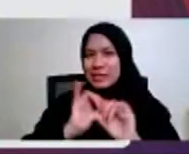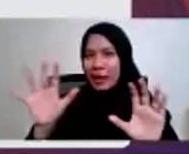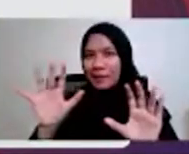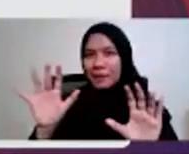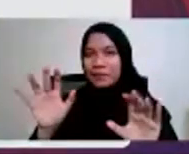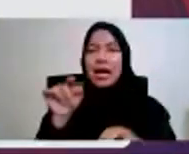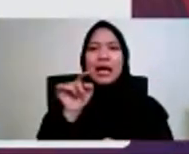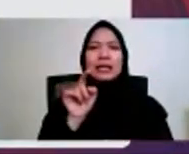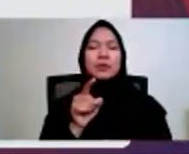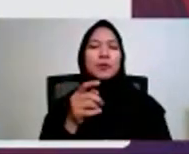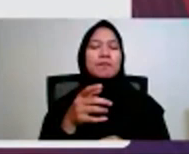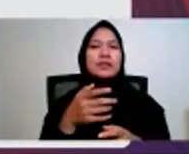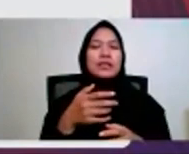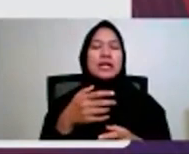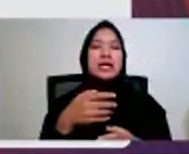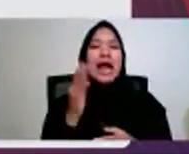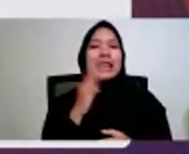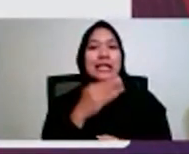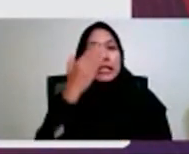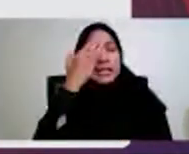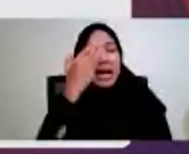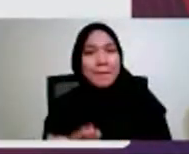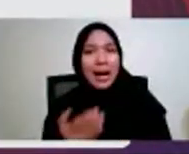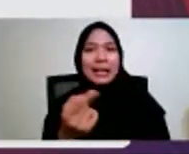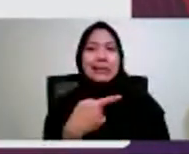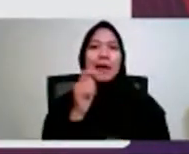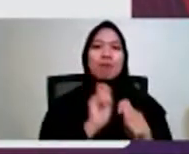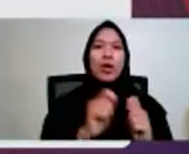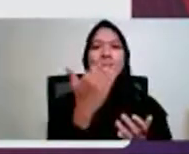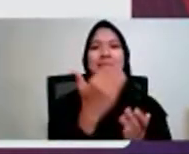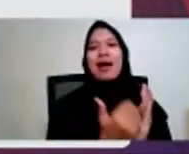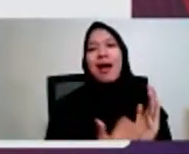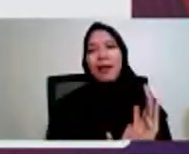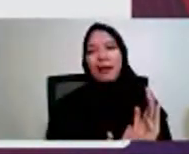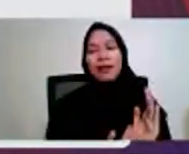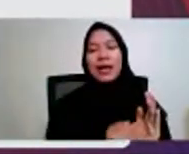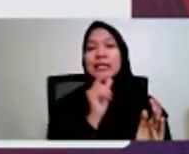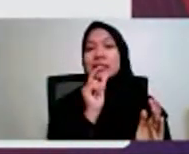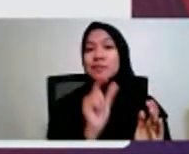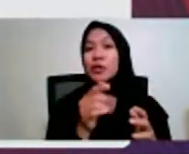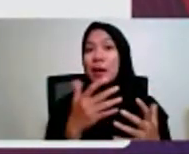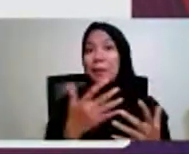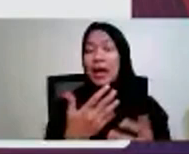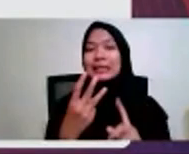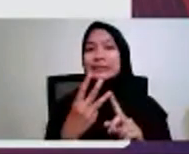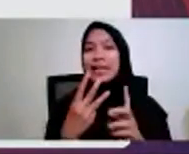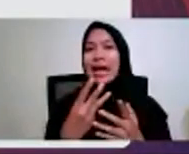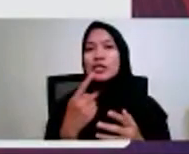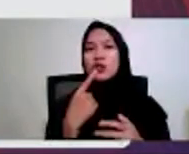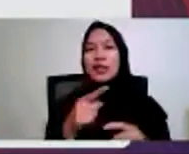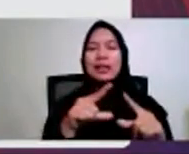itulah rekeningnya kami mengambilkan kebijakan ini Wah itu yang sebut yang ketiga tueng